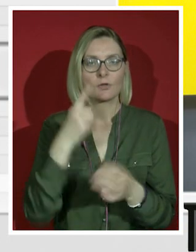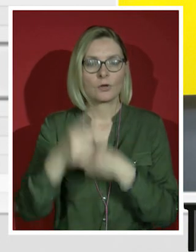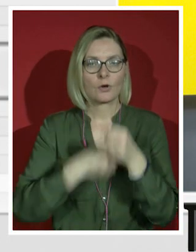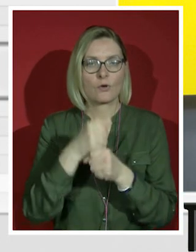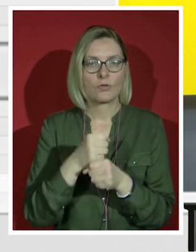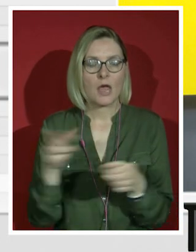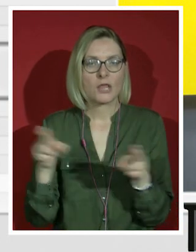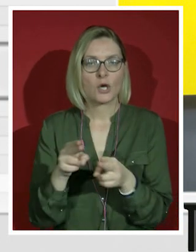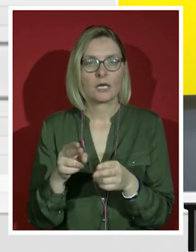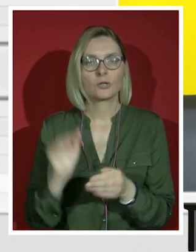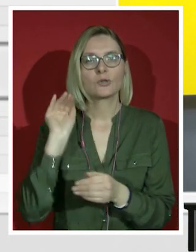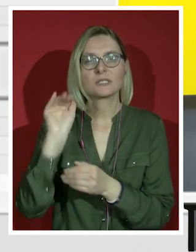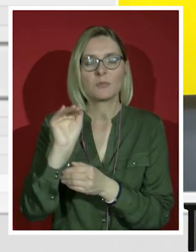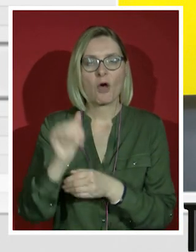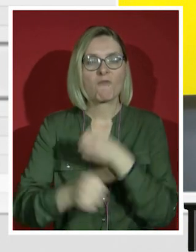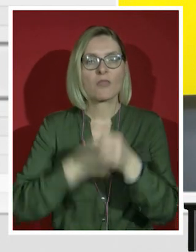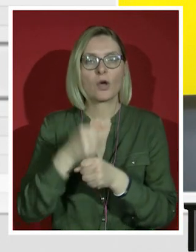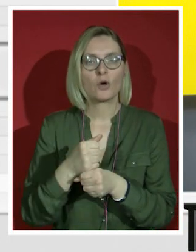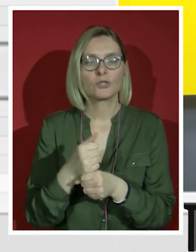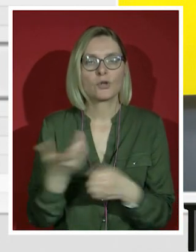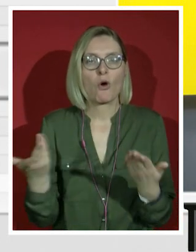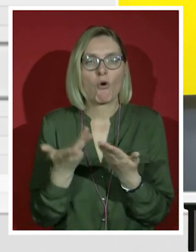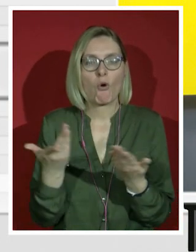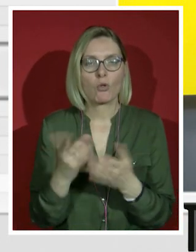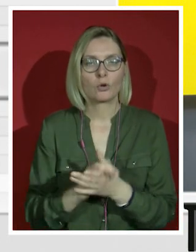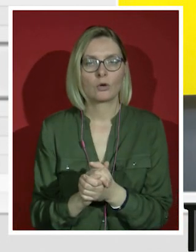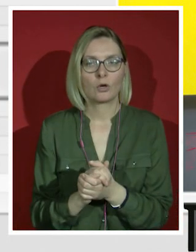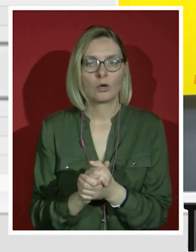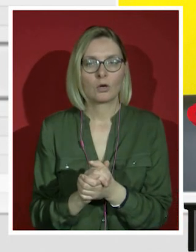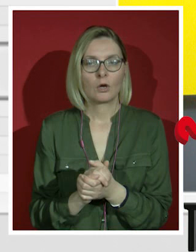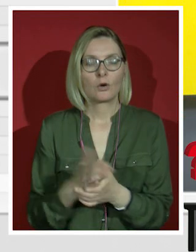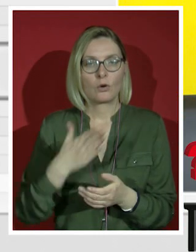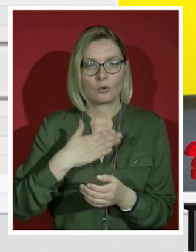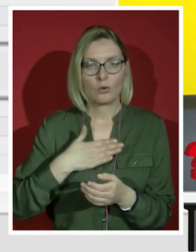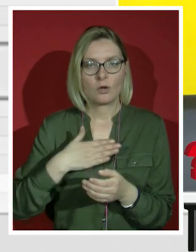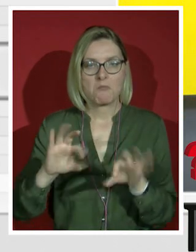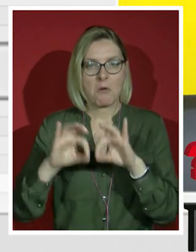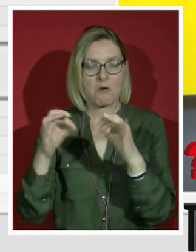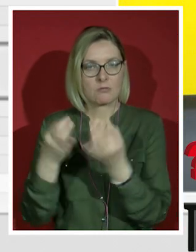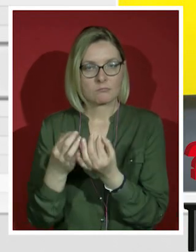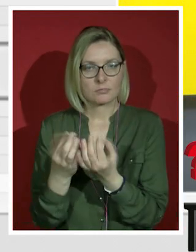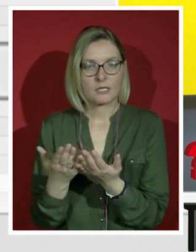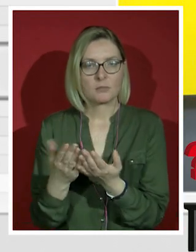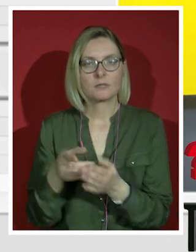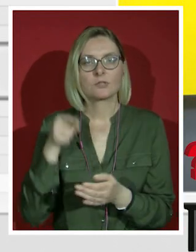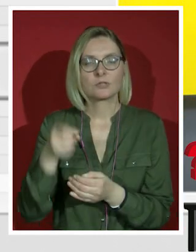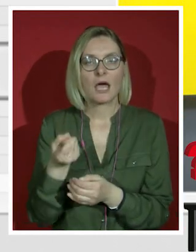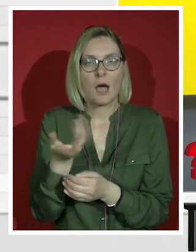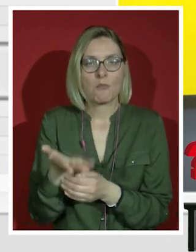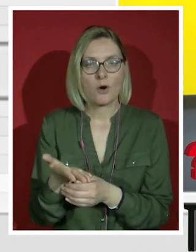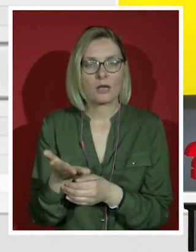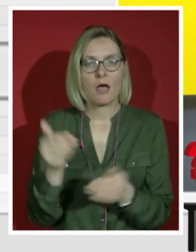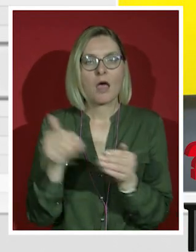пријавуваат годишно колку има пчелни семејства презимени. Со таја бројка треба да